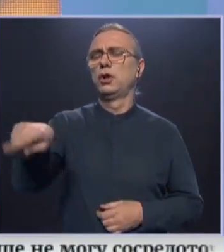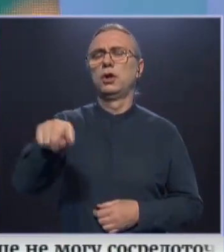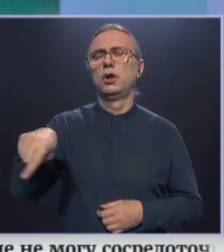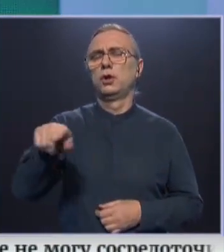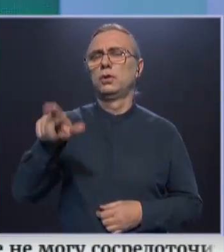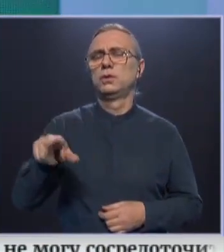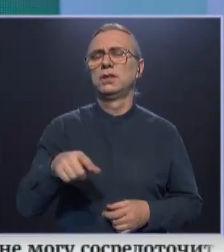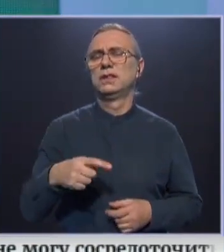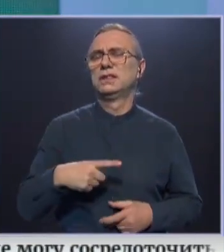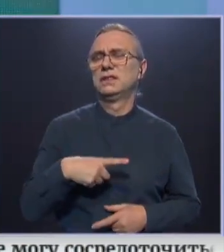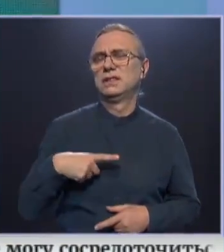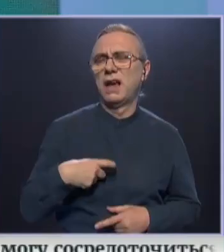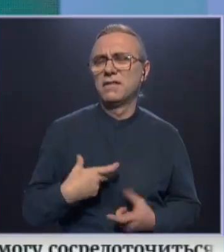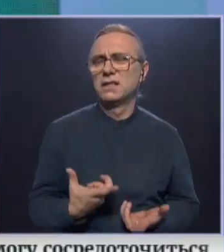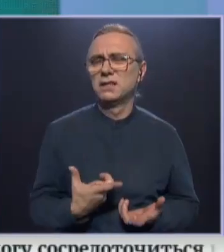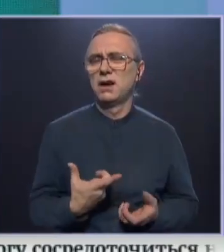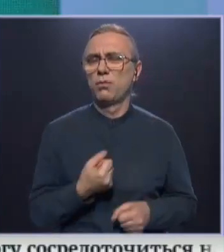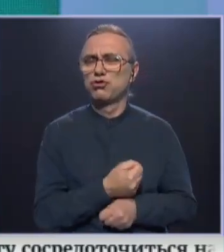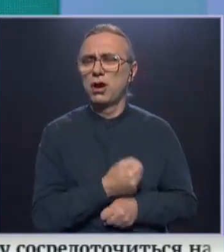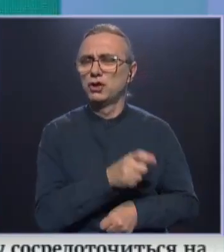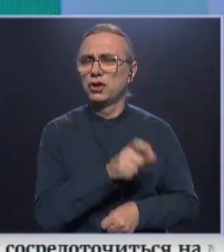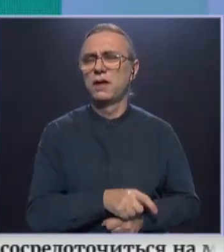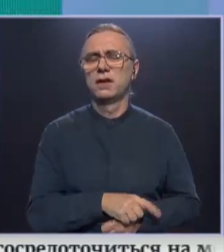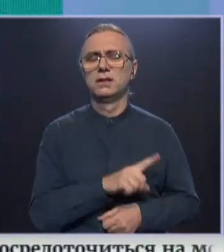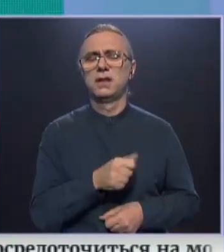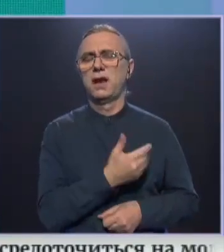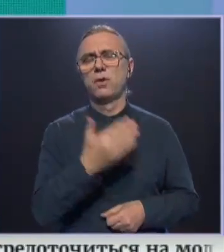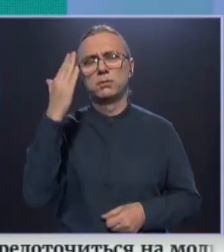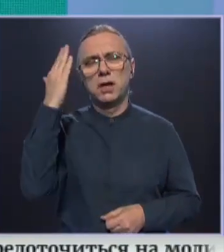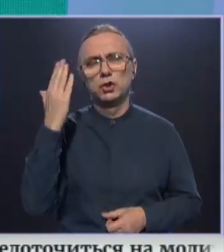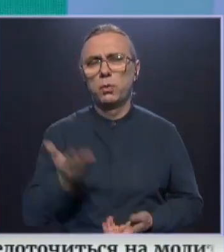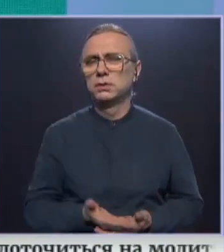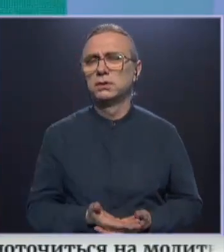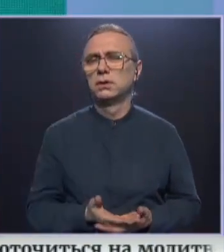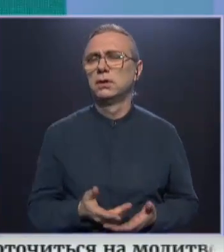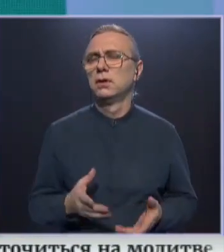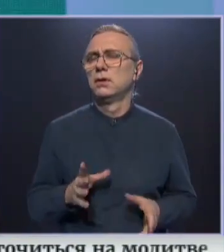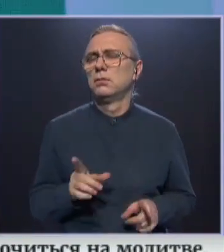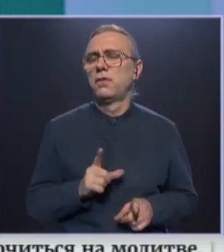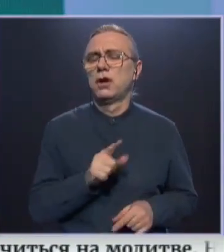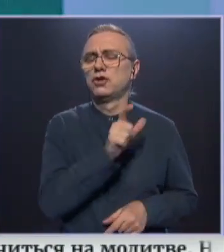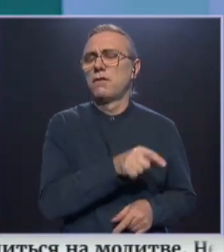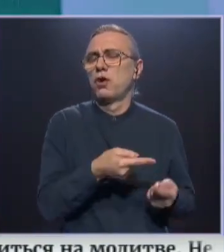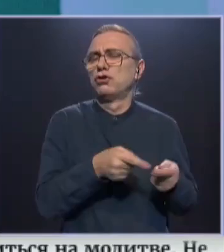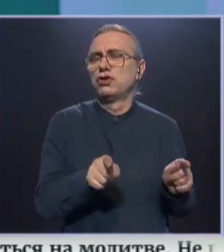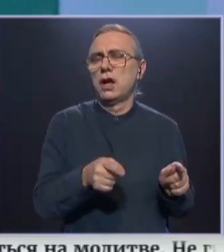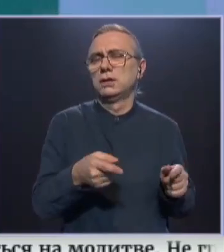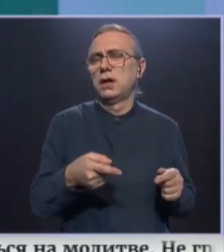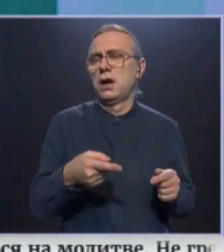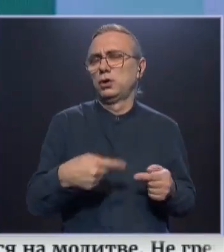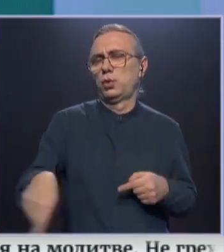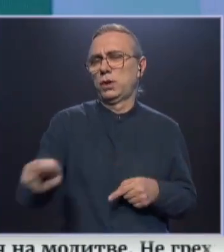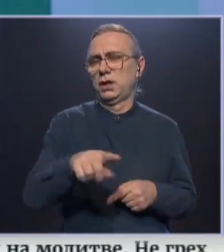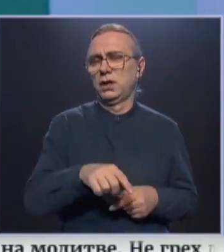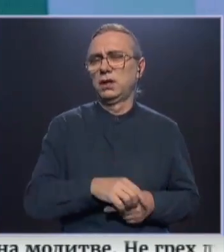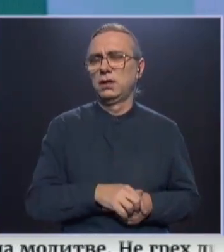может быть, за какие-то способности. Там, ну, какие-то вот есть, что-то человека отличает от других. И он как белая ворона, и